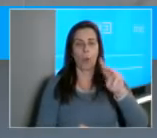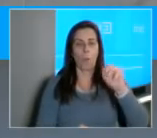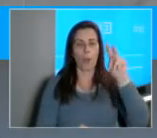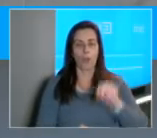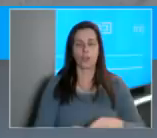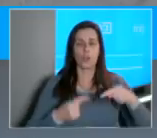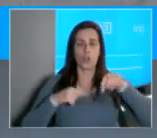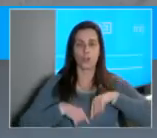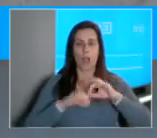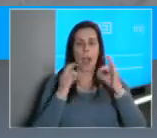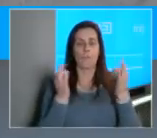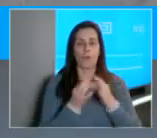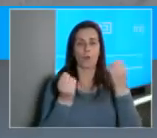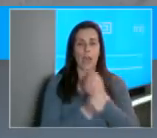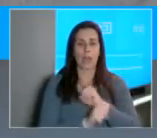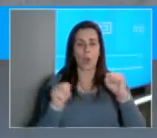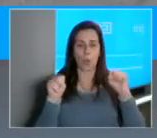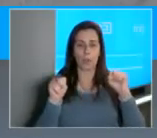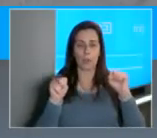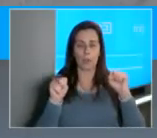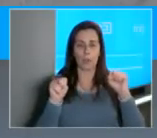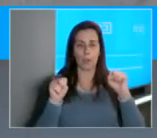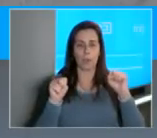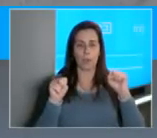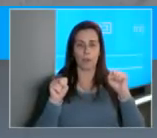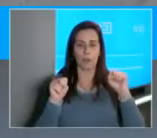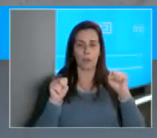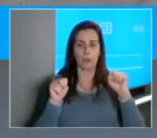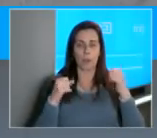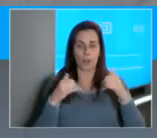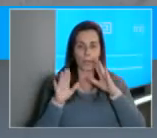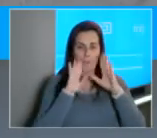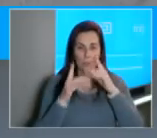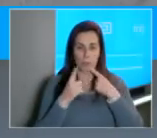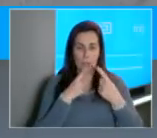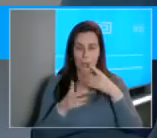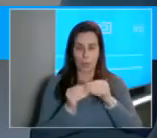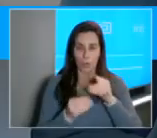החילוני, איתנו באמצעות הפייסבוק.